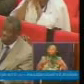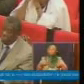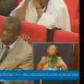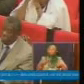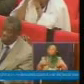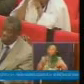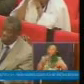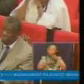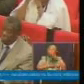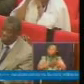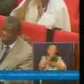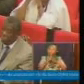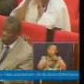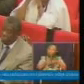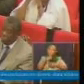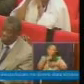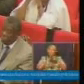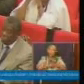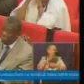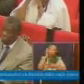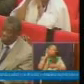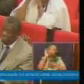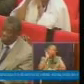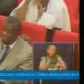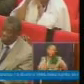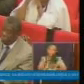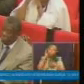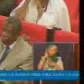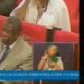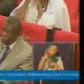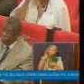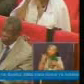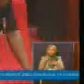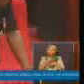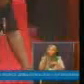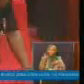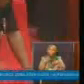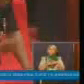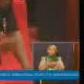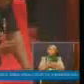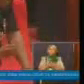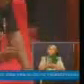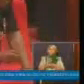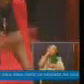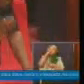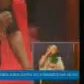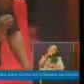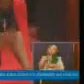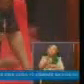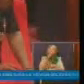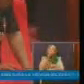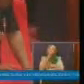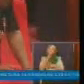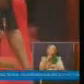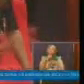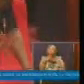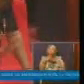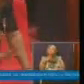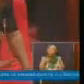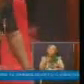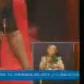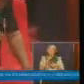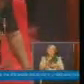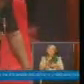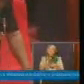hivyo. Tukaenda kwenye kura ya wazi siri, tukavutana siku 40. Watu wakidhania tutakakatalia vile vile,